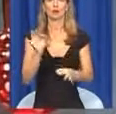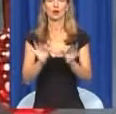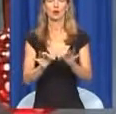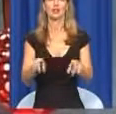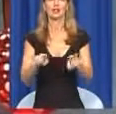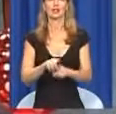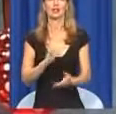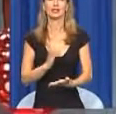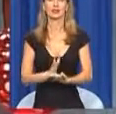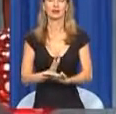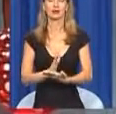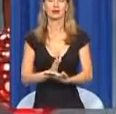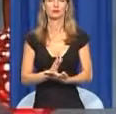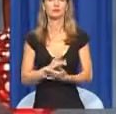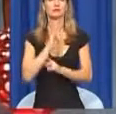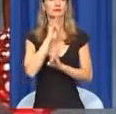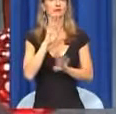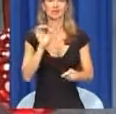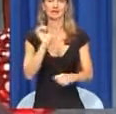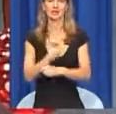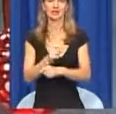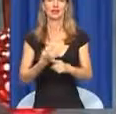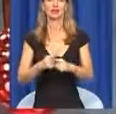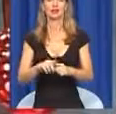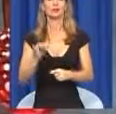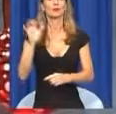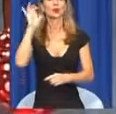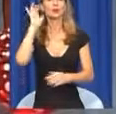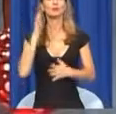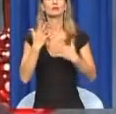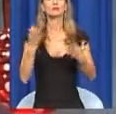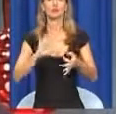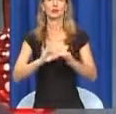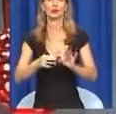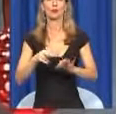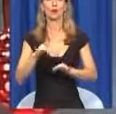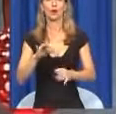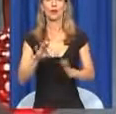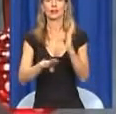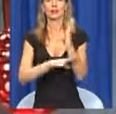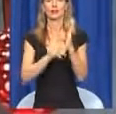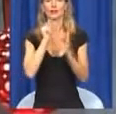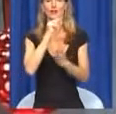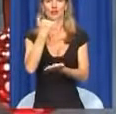є. В принципі, не будемо зупинятися на цьому і послухаємо більш детальніше про дерево чайник.